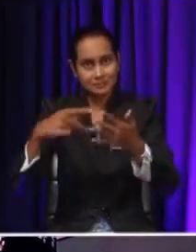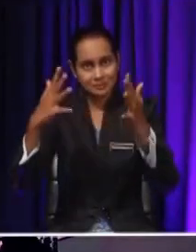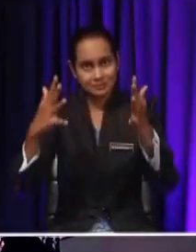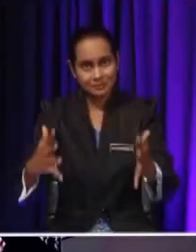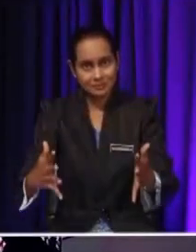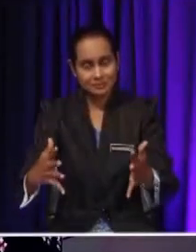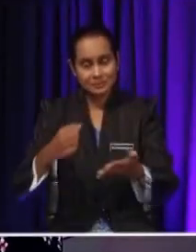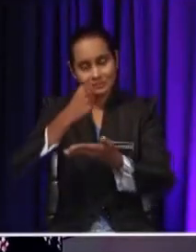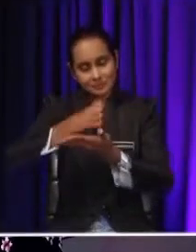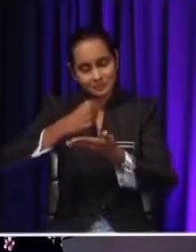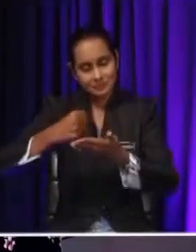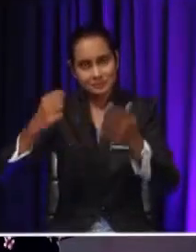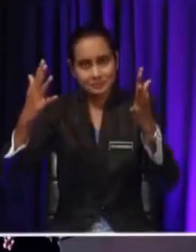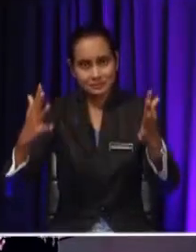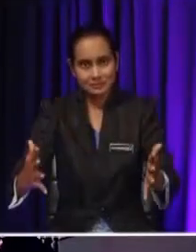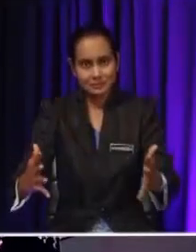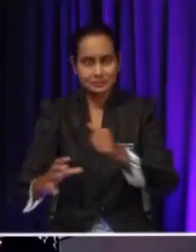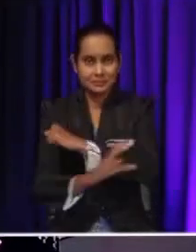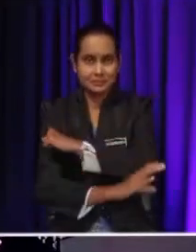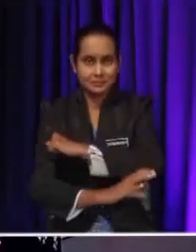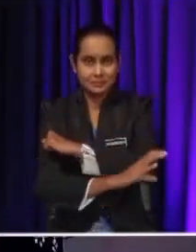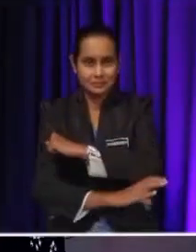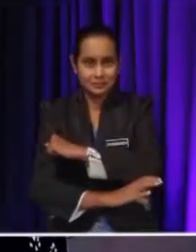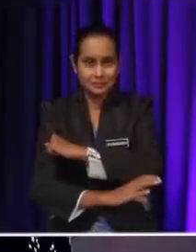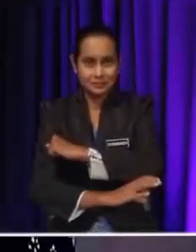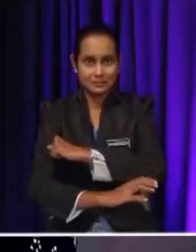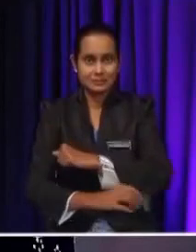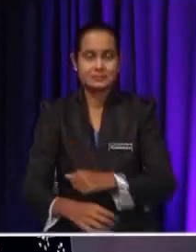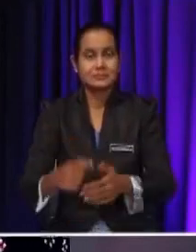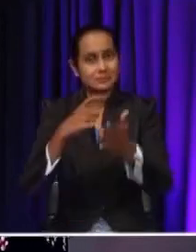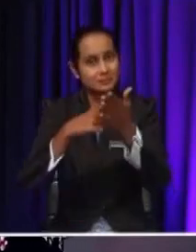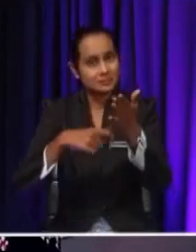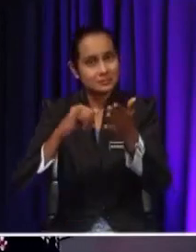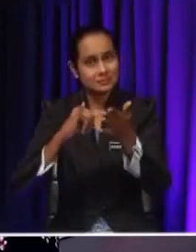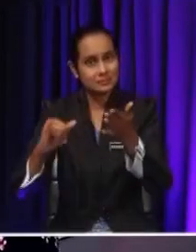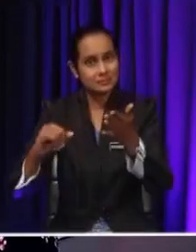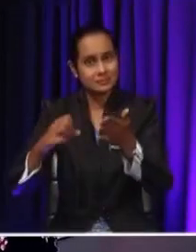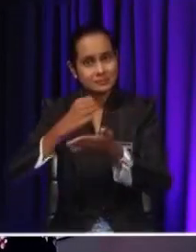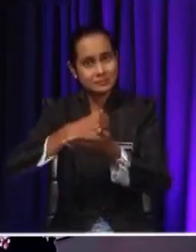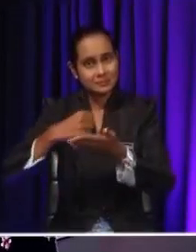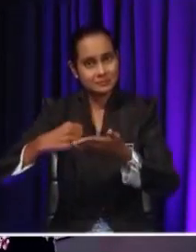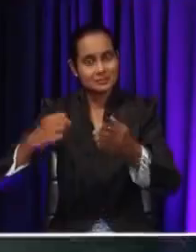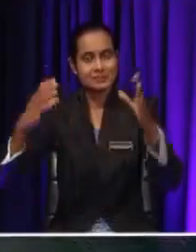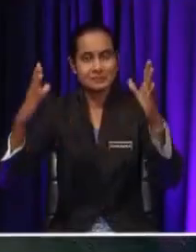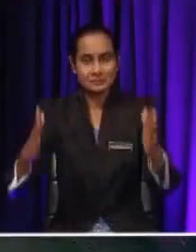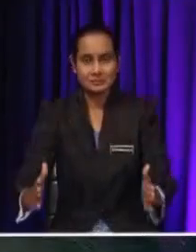sastrawan negara jadi kita hari ini cerita pasar menghargai sastrawan negara